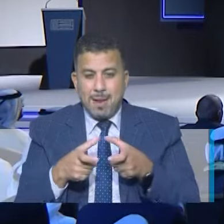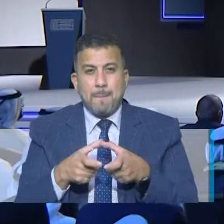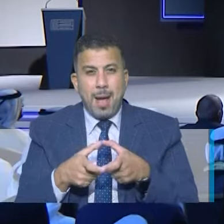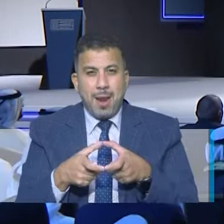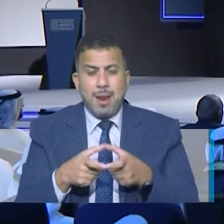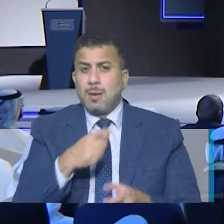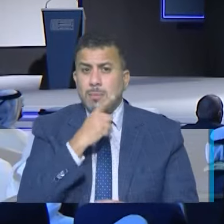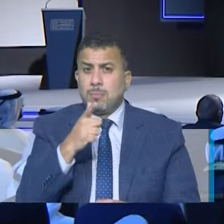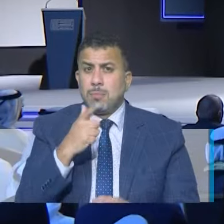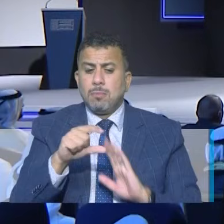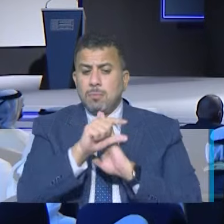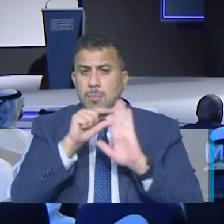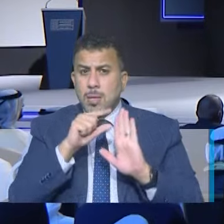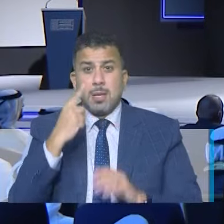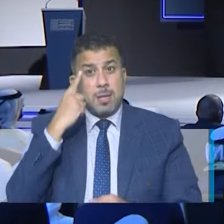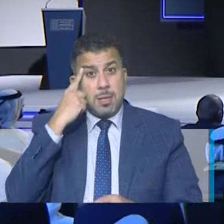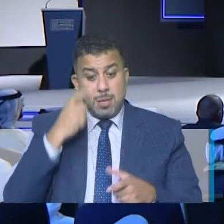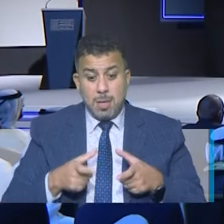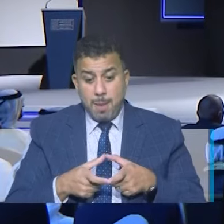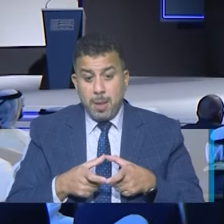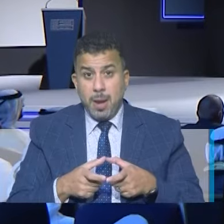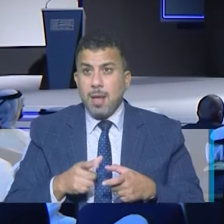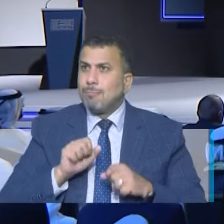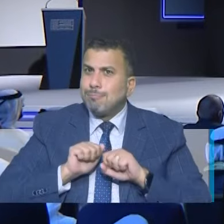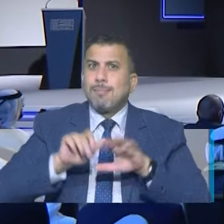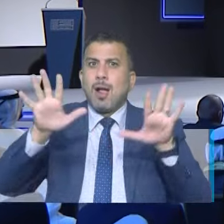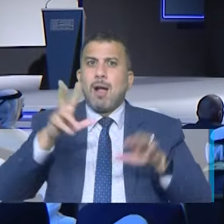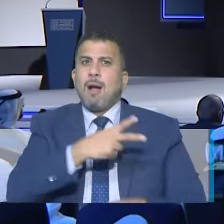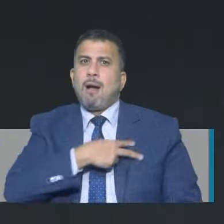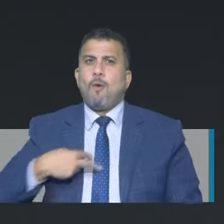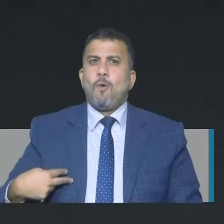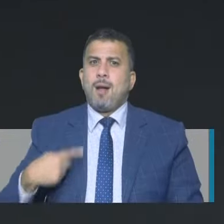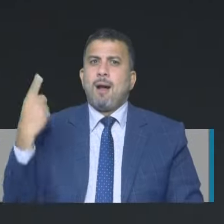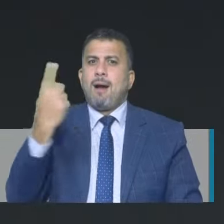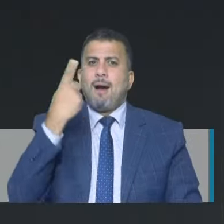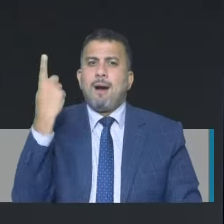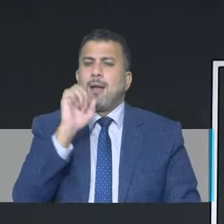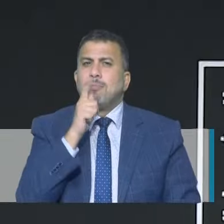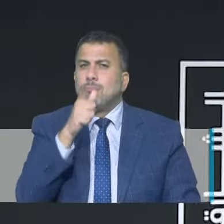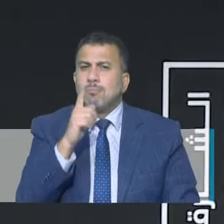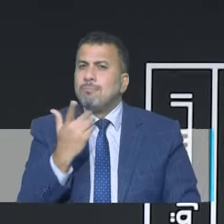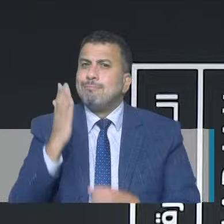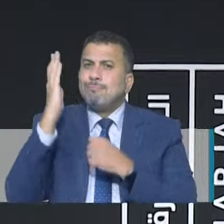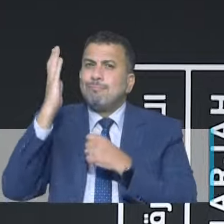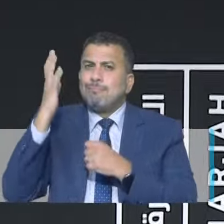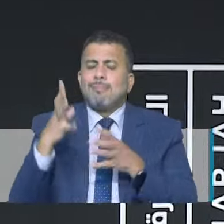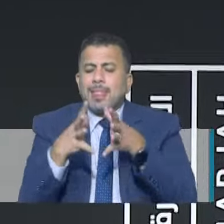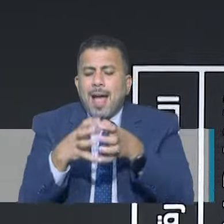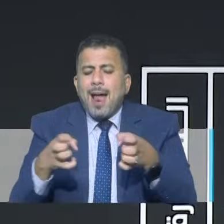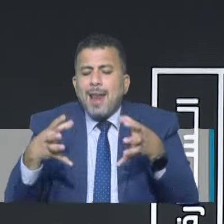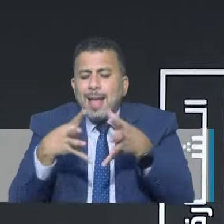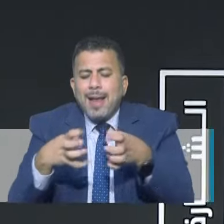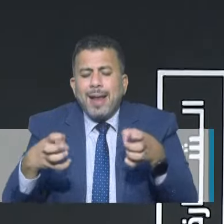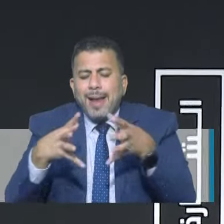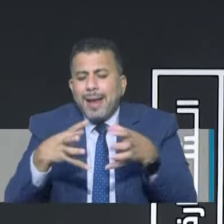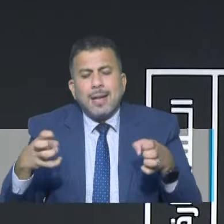جاء تحت عنوان رساله يابانيه الى حكومات العالم مضمونها العقود المفقوده قدم من خلالها تحليلا عميقا